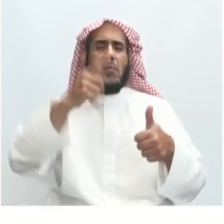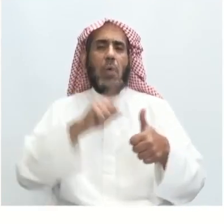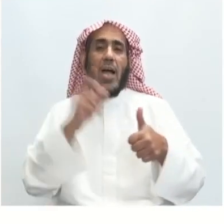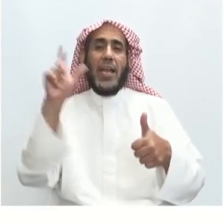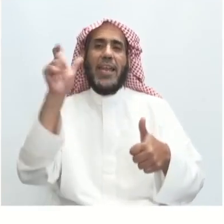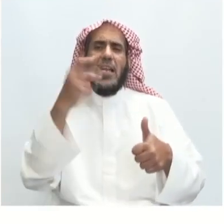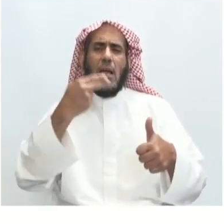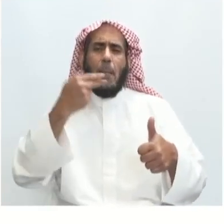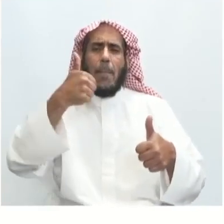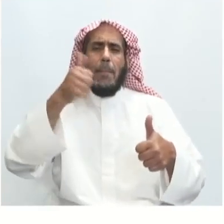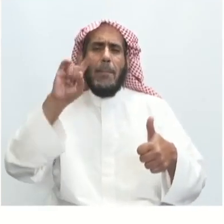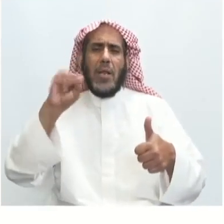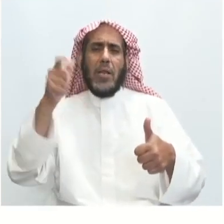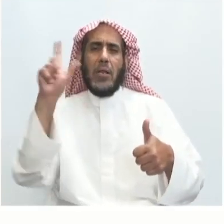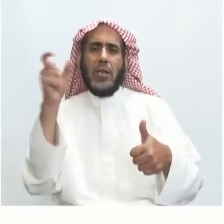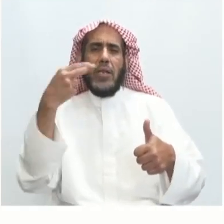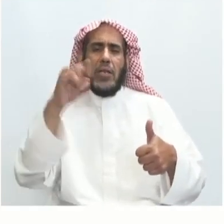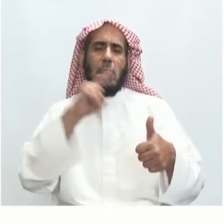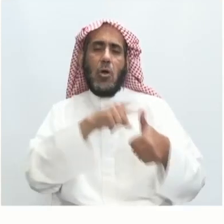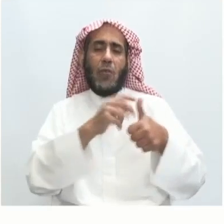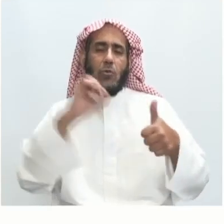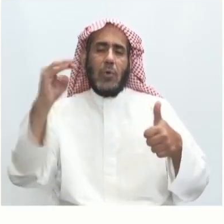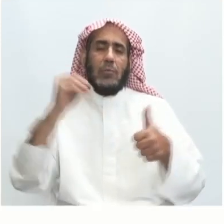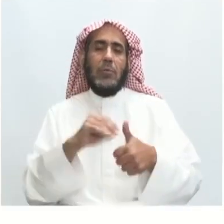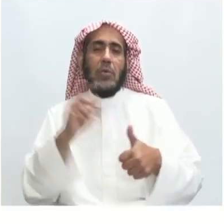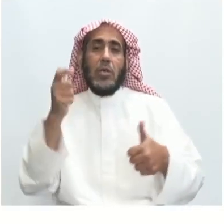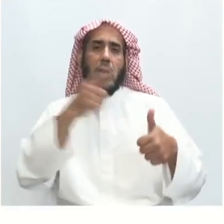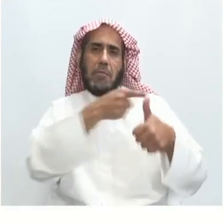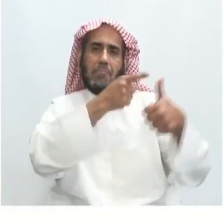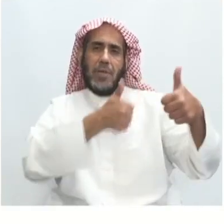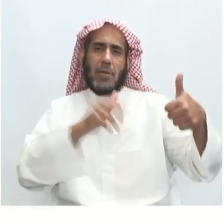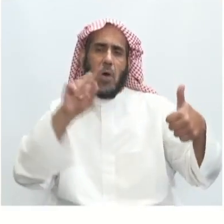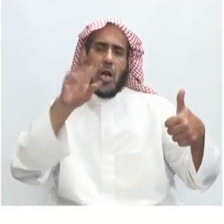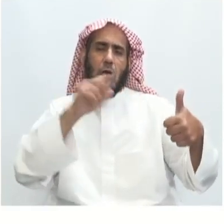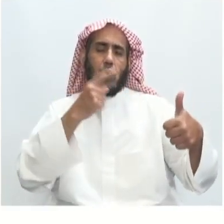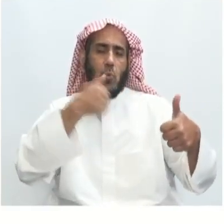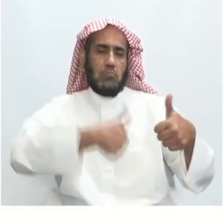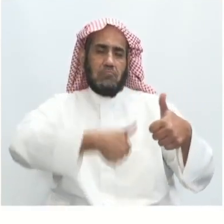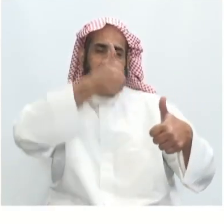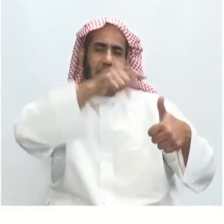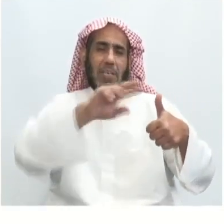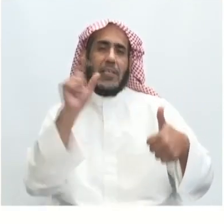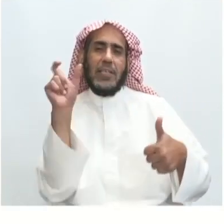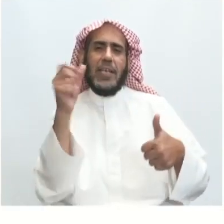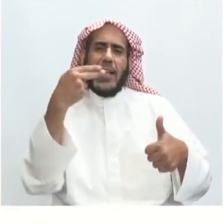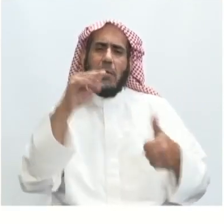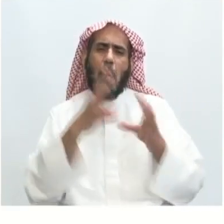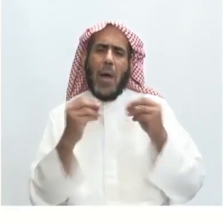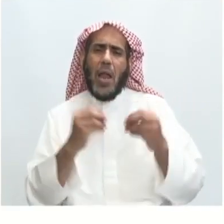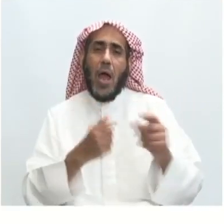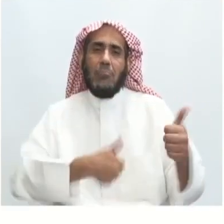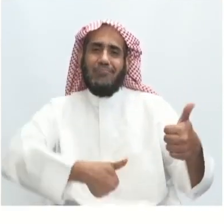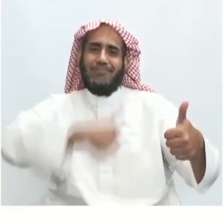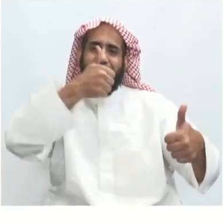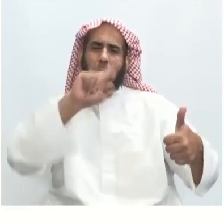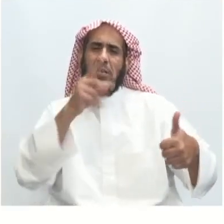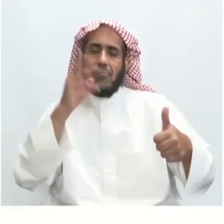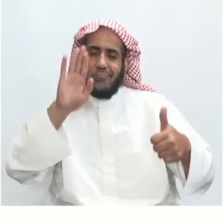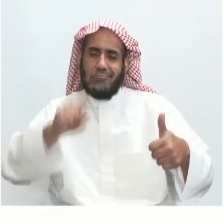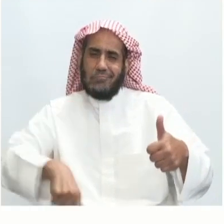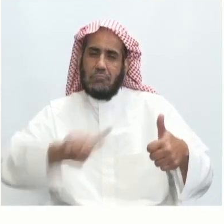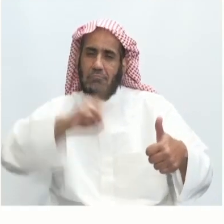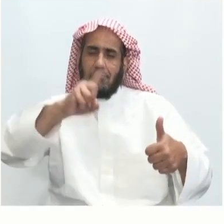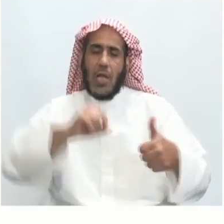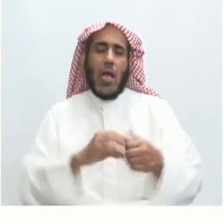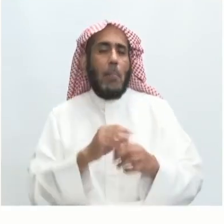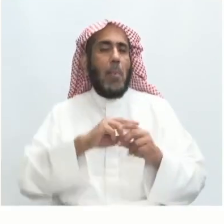جمله جميل تقوم مثلا نعم الرجل زيد نعم الرجل زيد ما